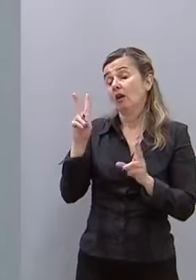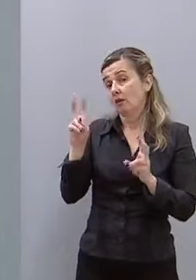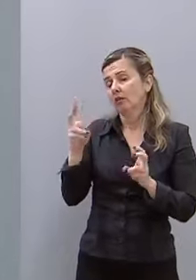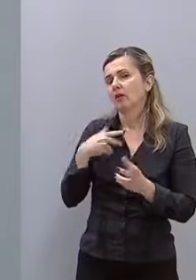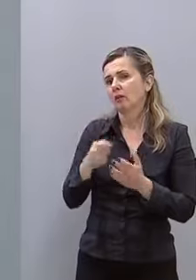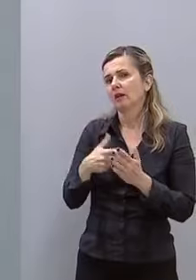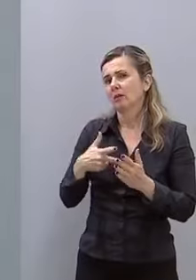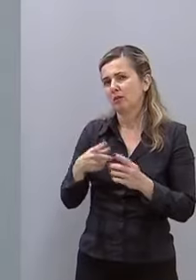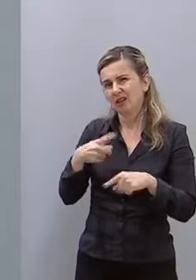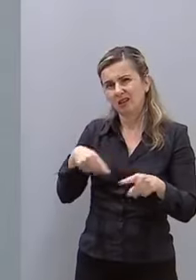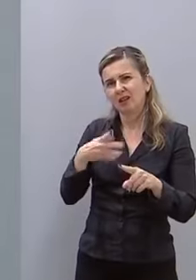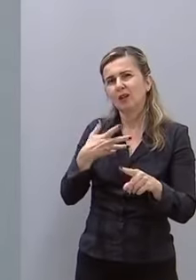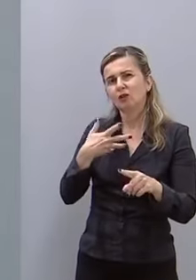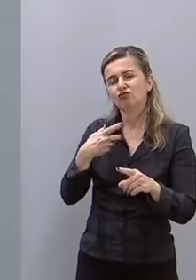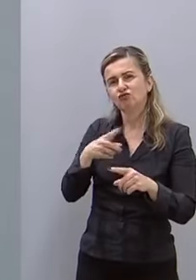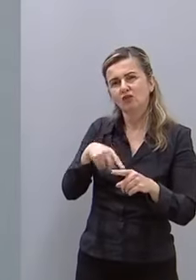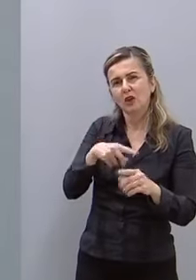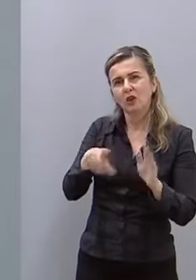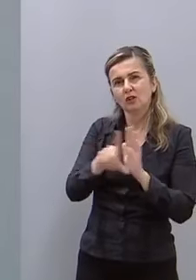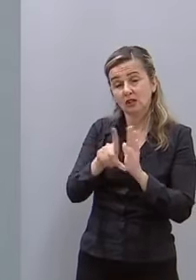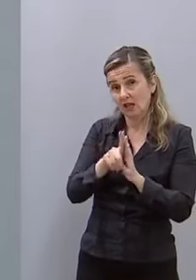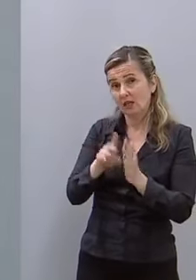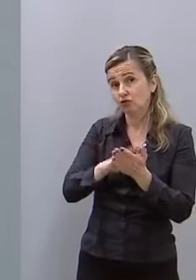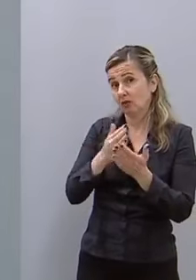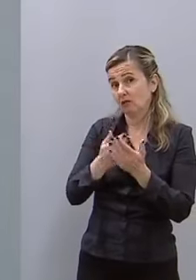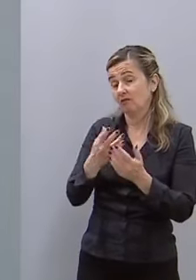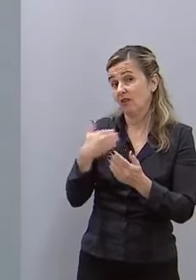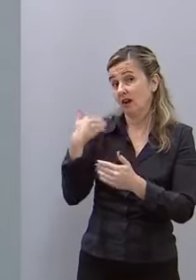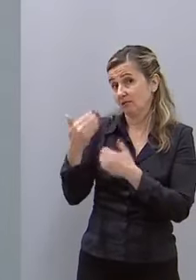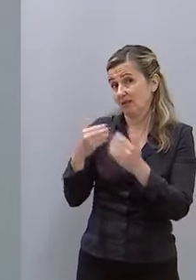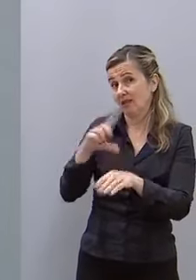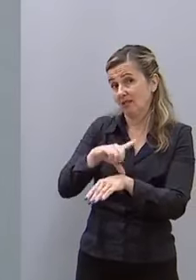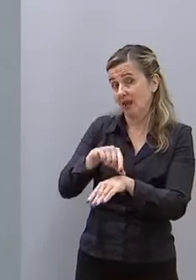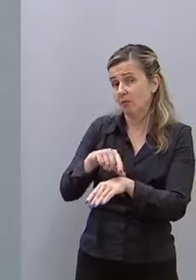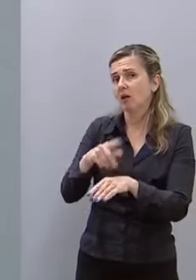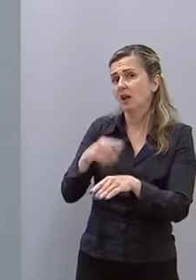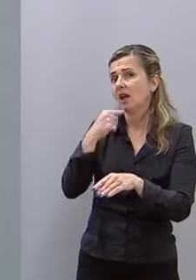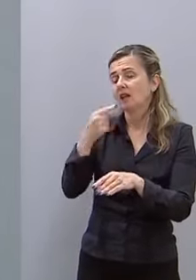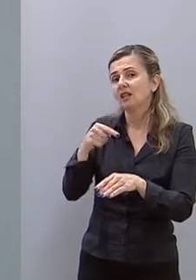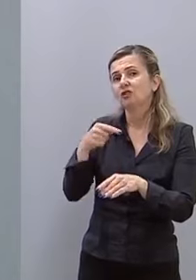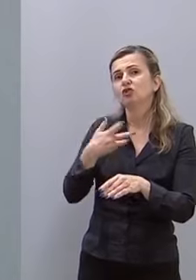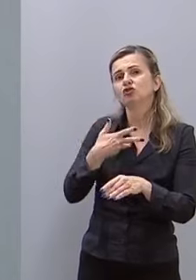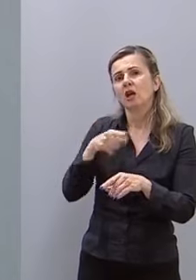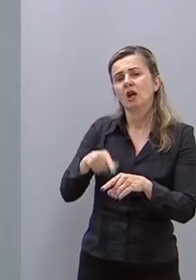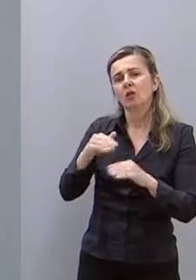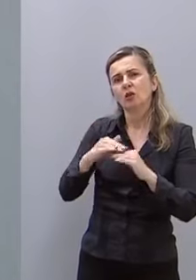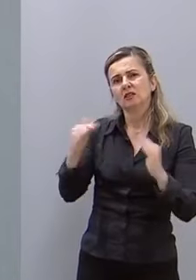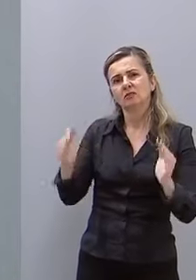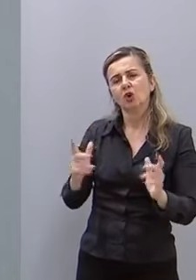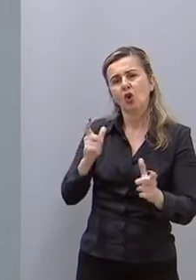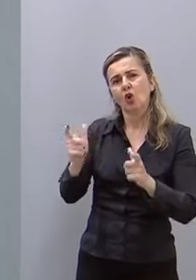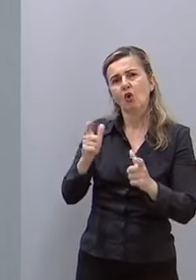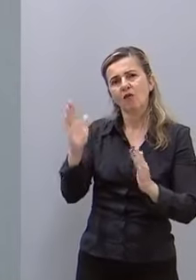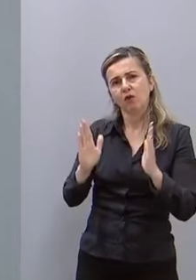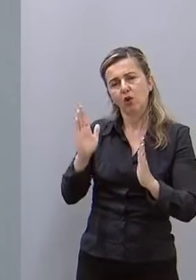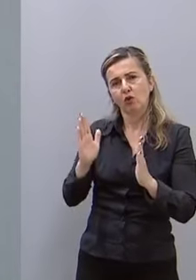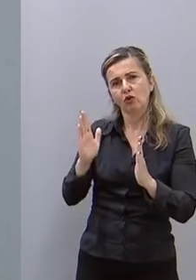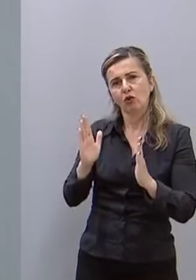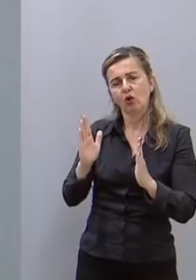in vigore da tempo che dice che abbiamo questi tavoli nostri